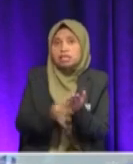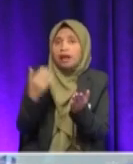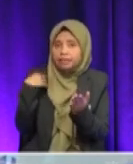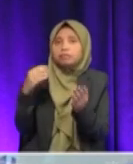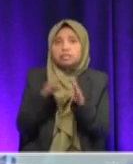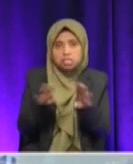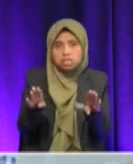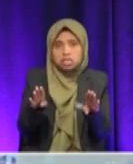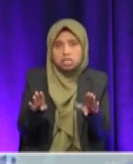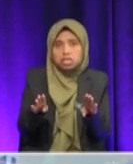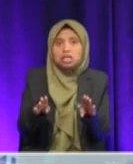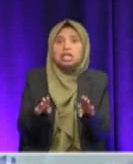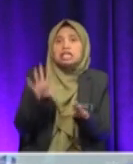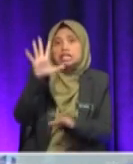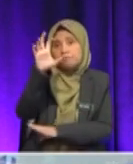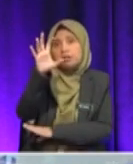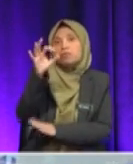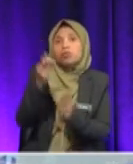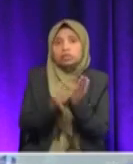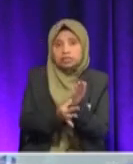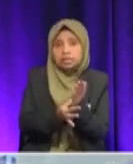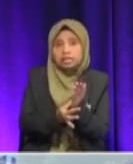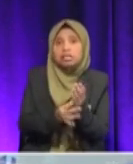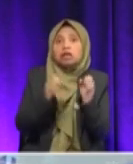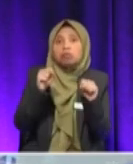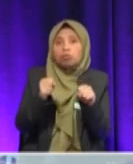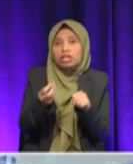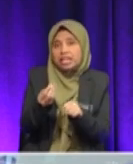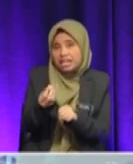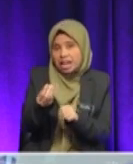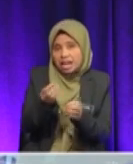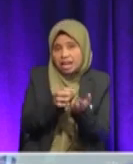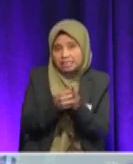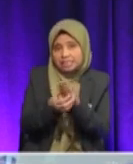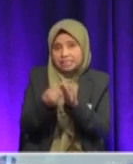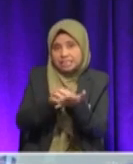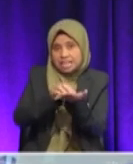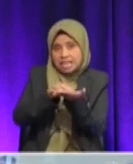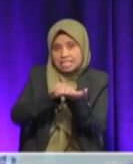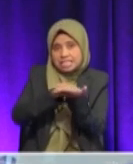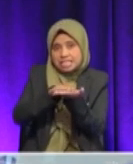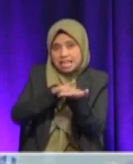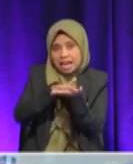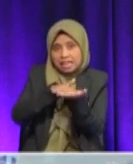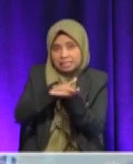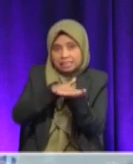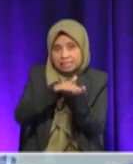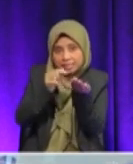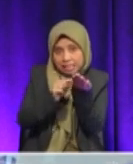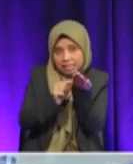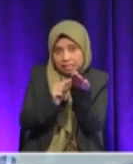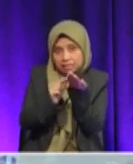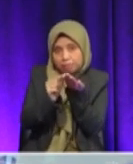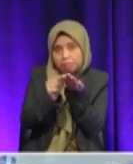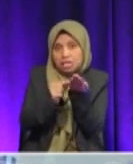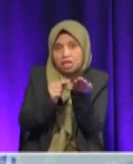kemasan di punya 50 sentuh Kalau boleh raseuki safechuck langit satu ya Iya contoh dekat tepi di itu